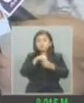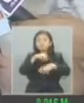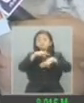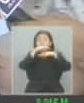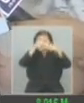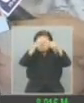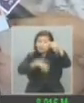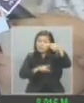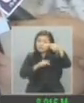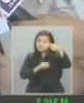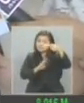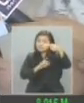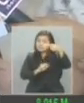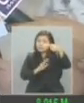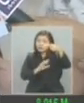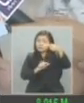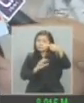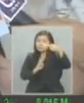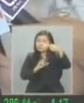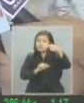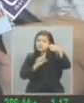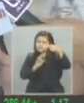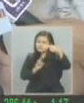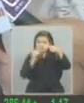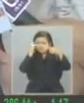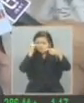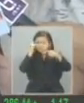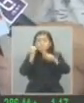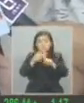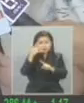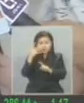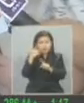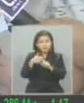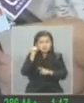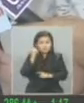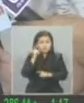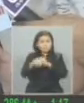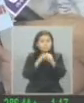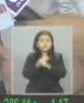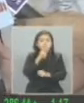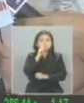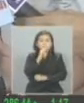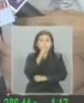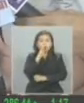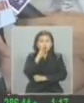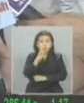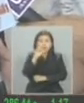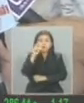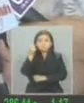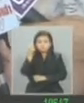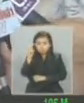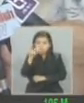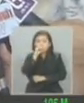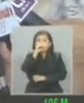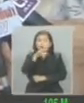24 25 26 27ก็จะต้องทำให้ได้เดือนพฤษภา 1-2 เนี่ยเป็นตัวตัดเลยว่า23